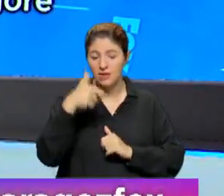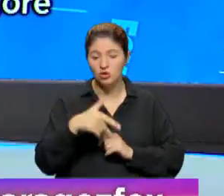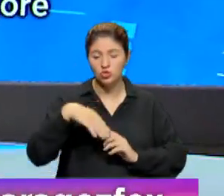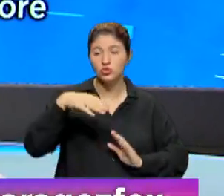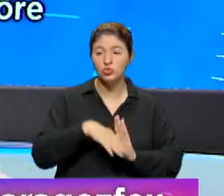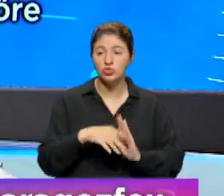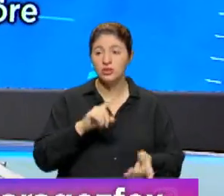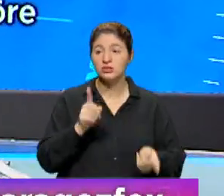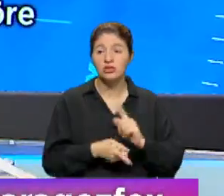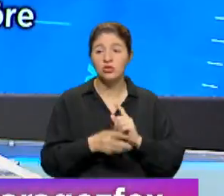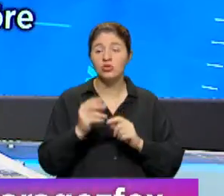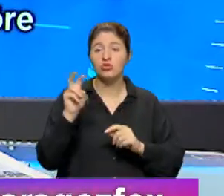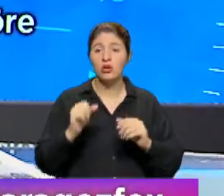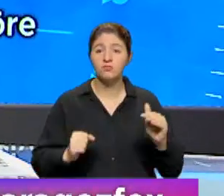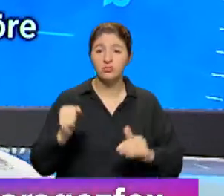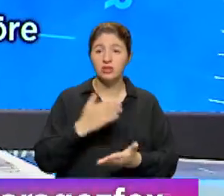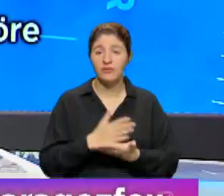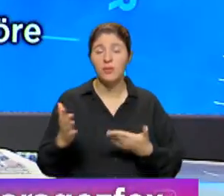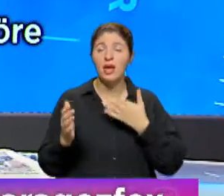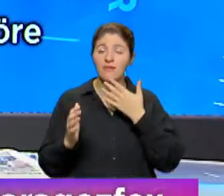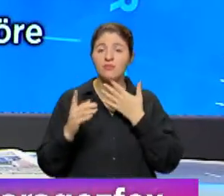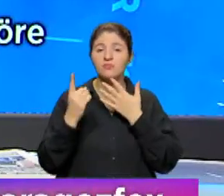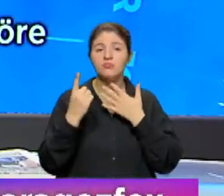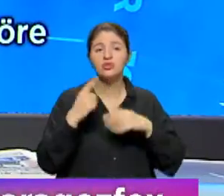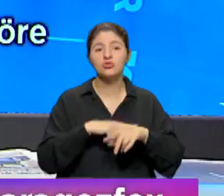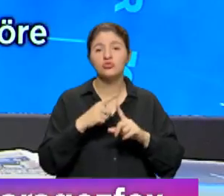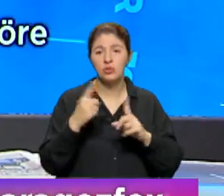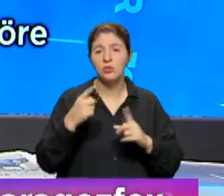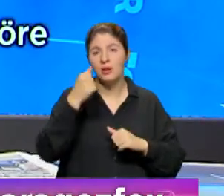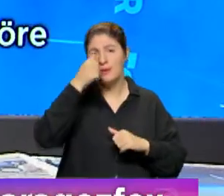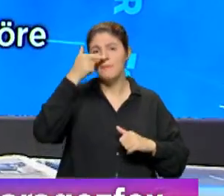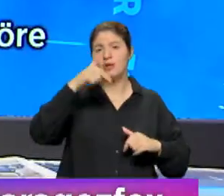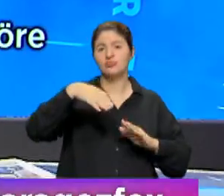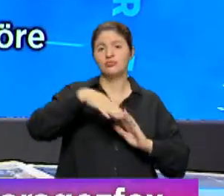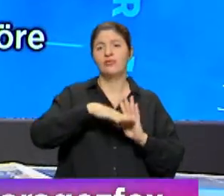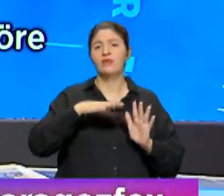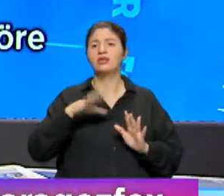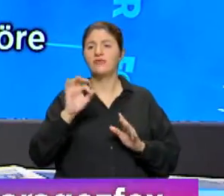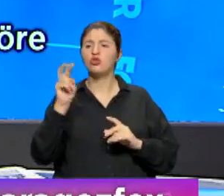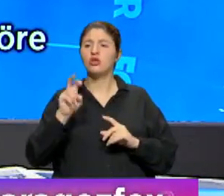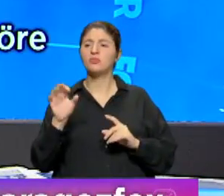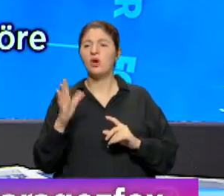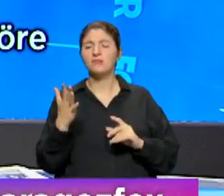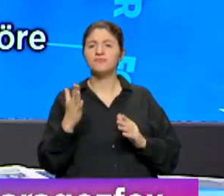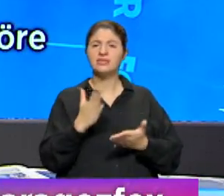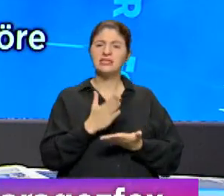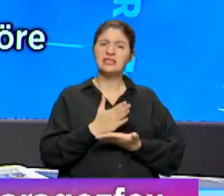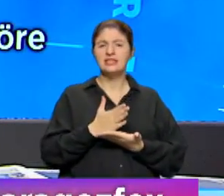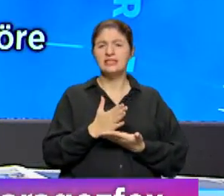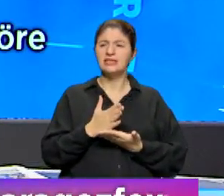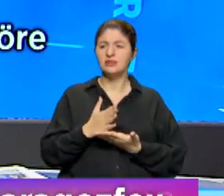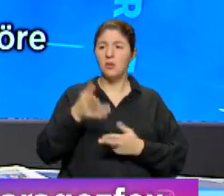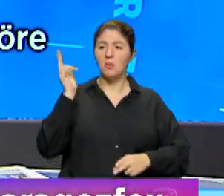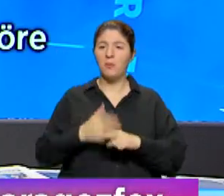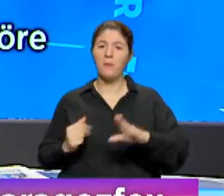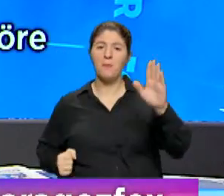düşüş Terse Döndü dolar da artmaya devam etti Evet bir süredir böyle Petrolde Bir iniş vardı dolar da böyle stabil gibiydi sonra